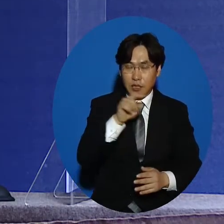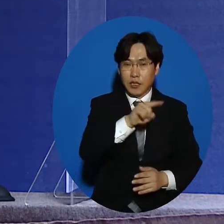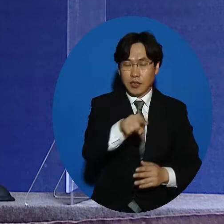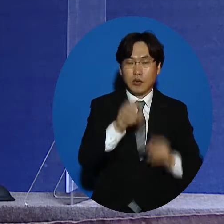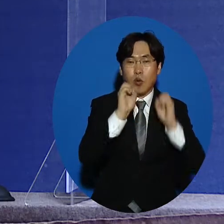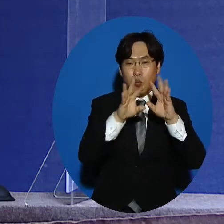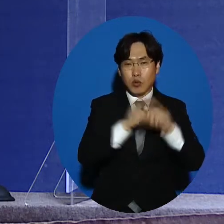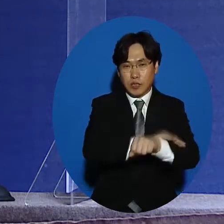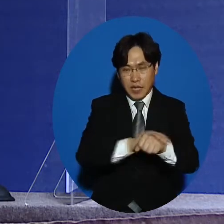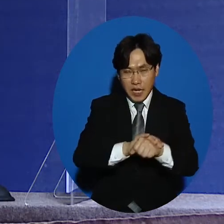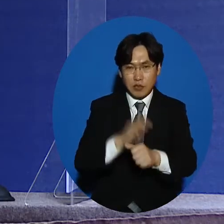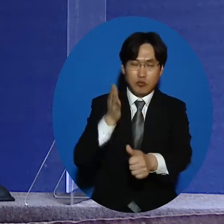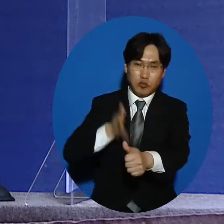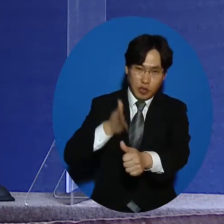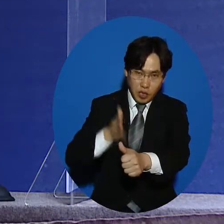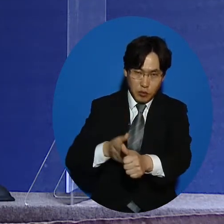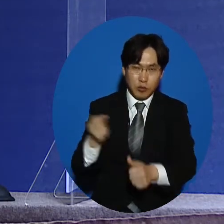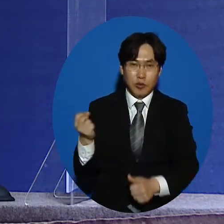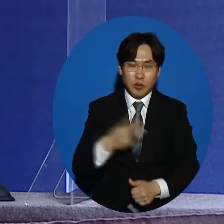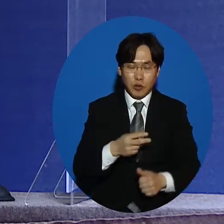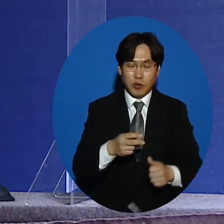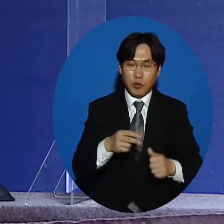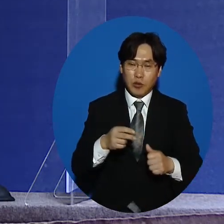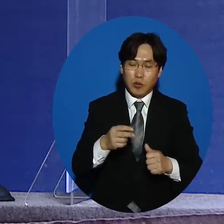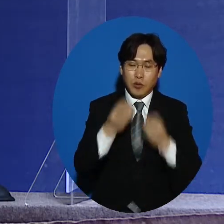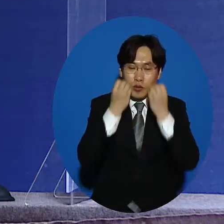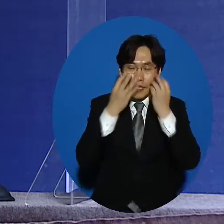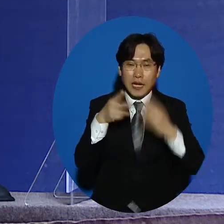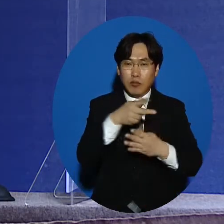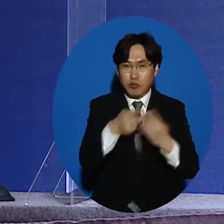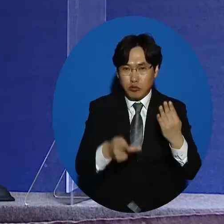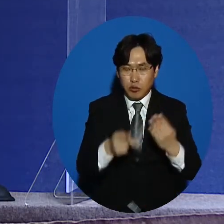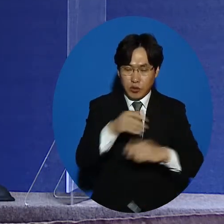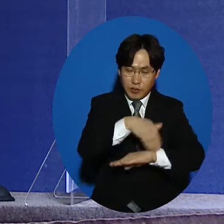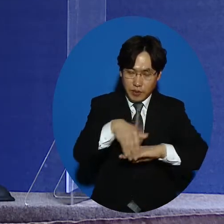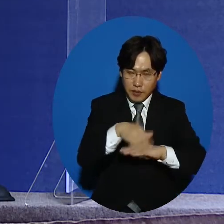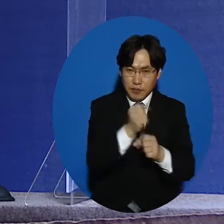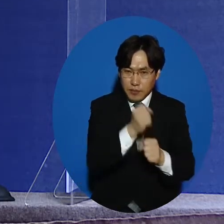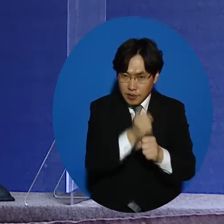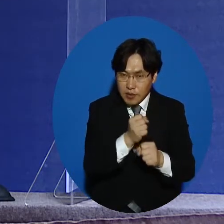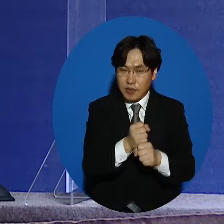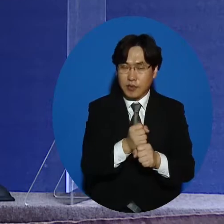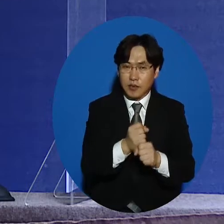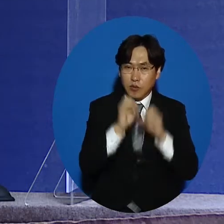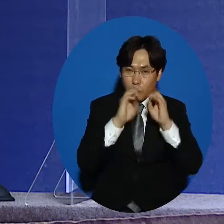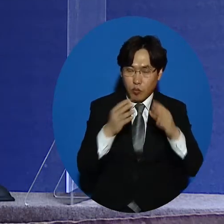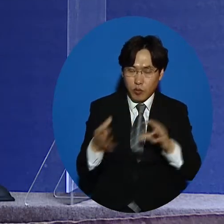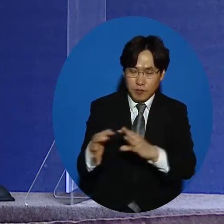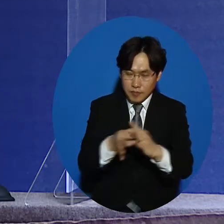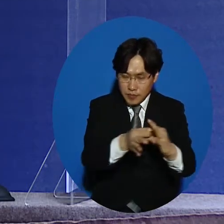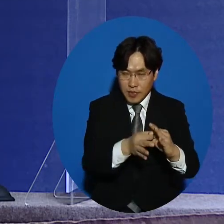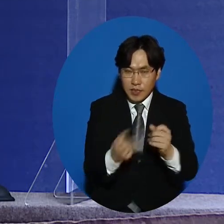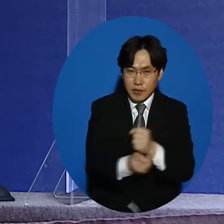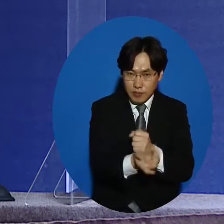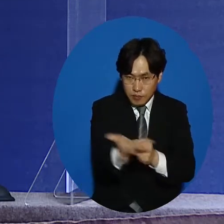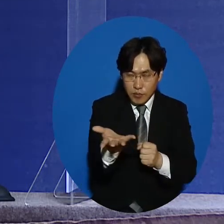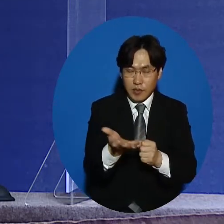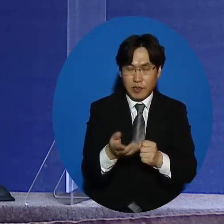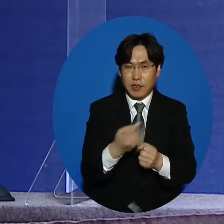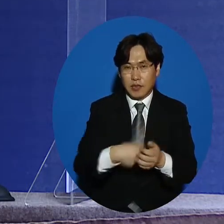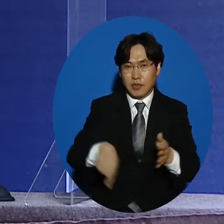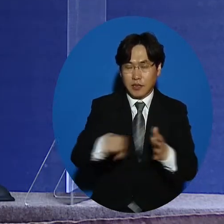많이 해주시고 개발 보급에 그 각 지방자치단체와 연계해서 또는 복지 현장과